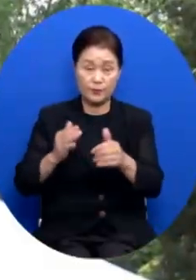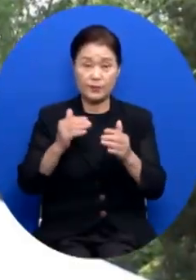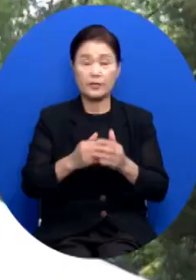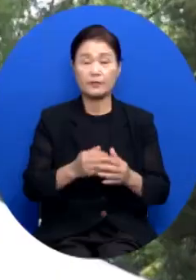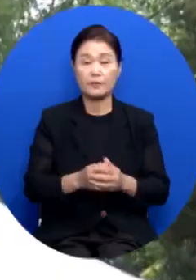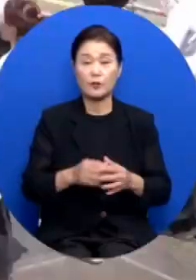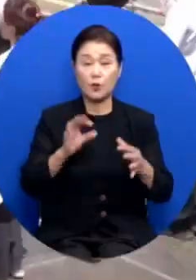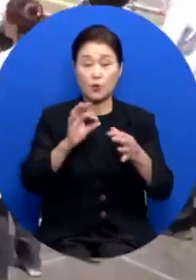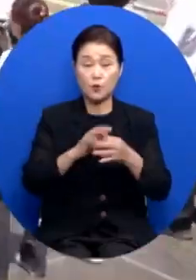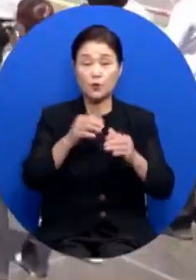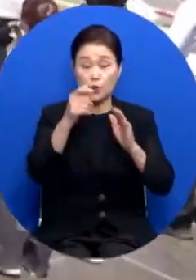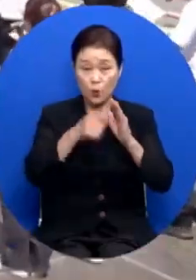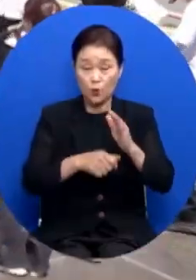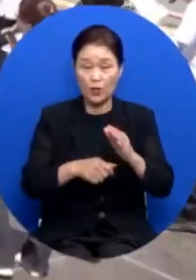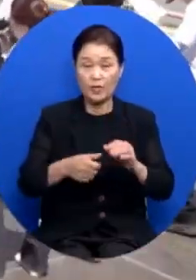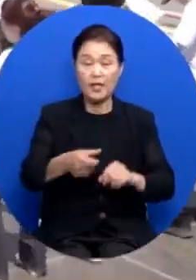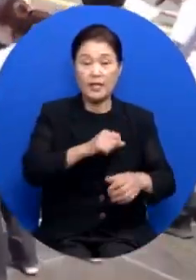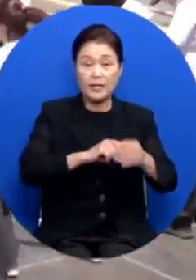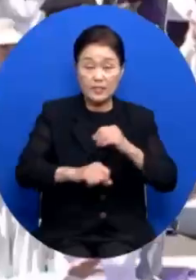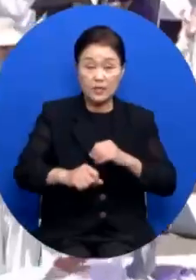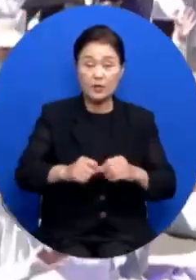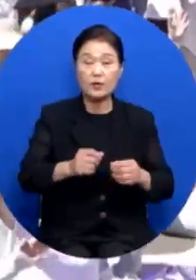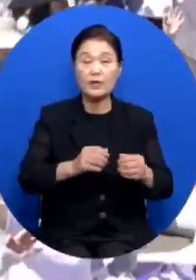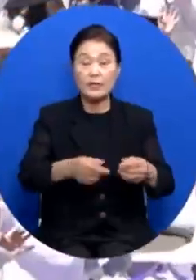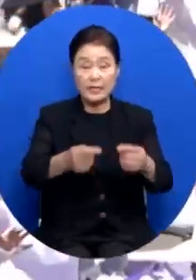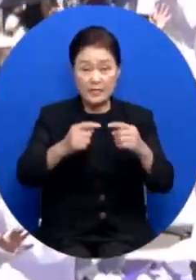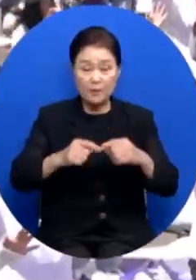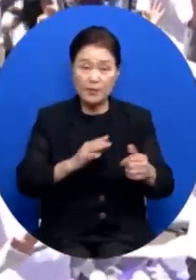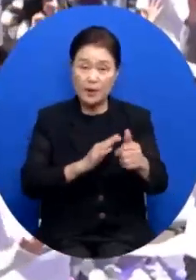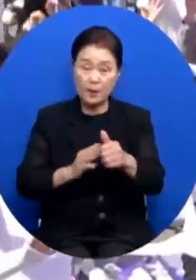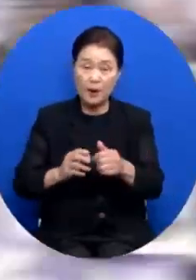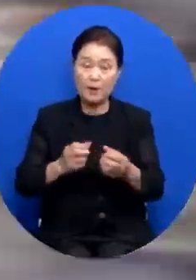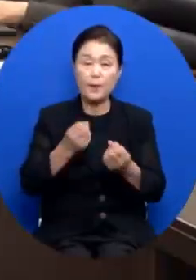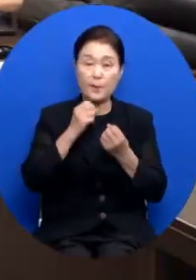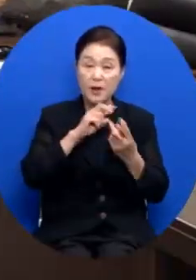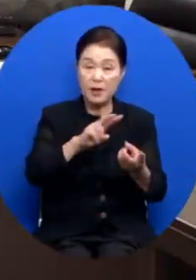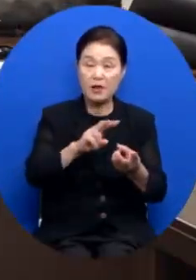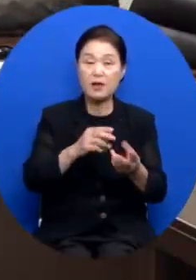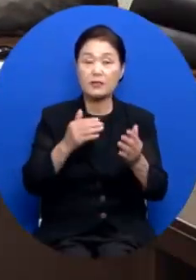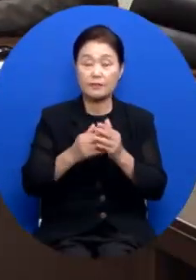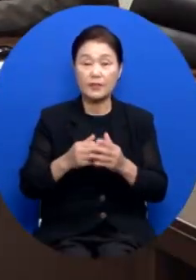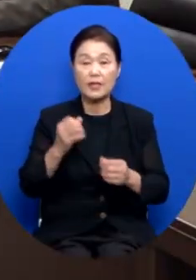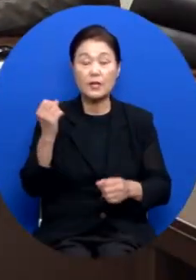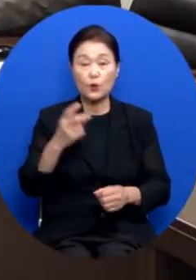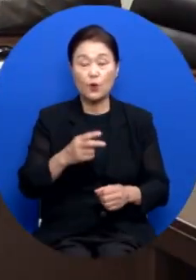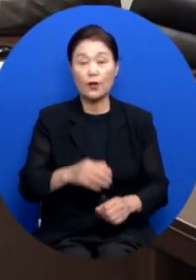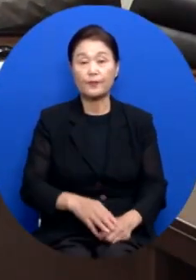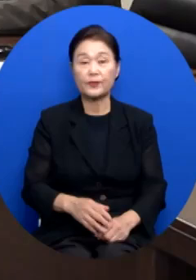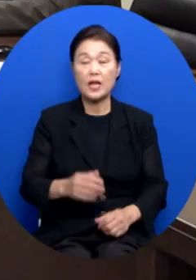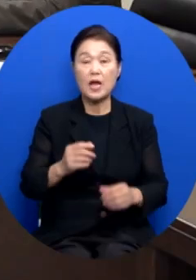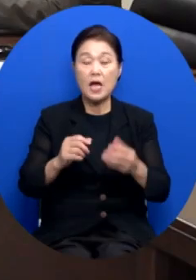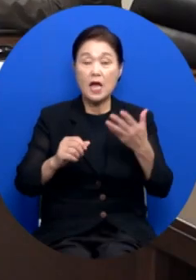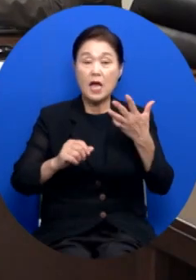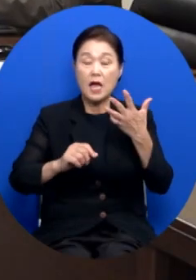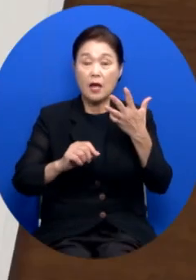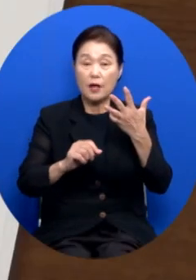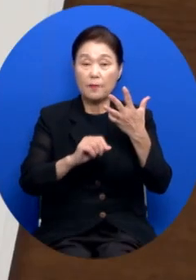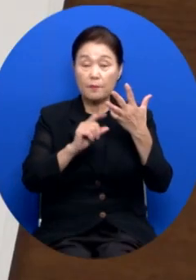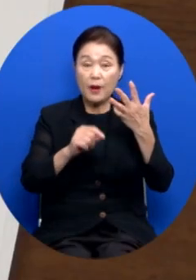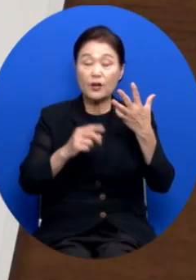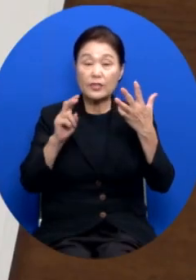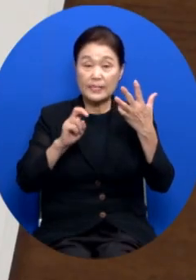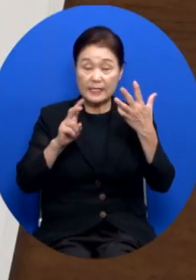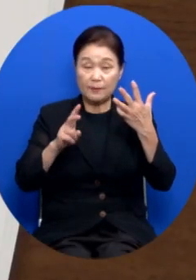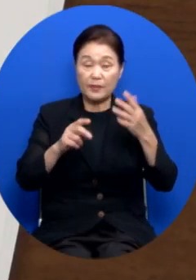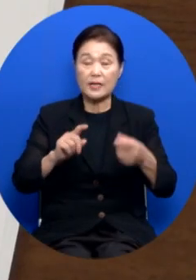소속 교단에 동참을 적극 요청하는 공문을 발송키로 했습니다. 한편 한교총은 지난달 22일